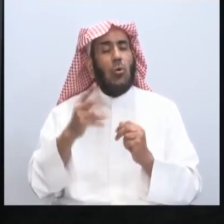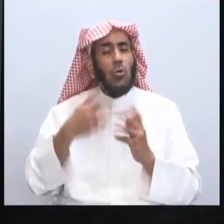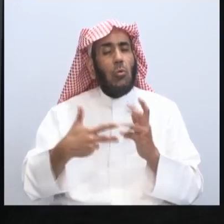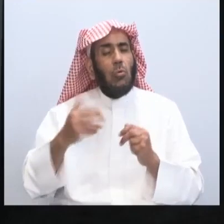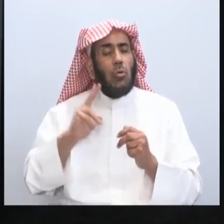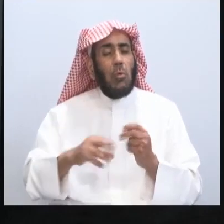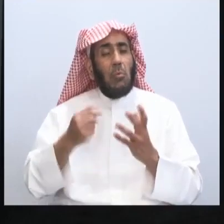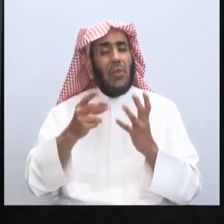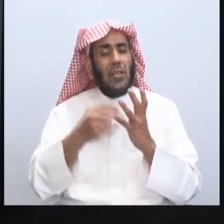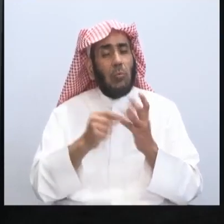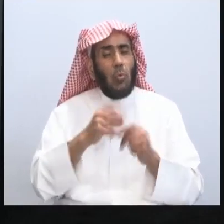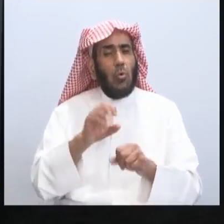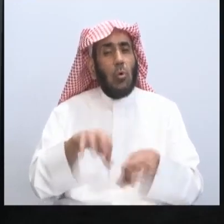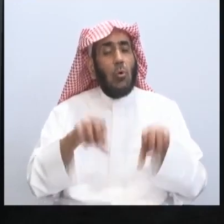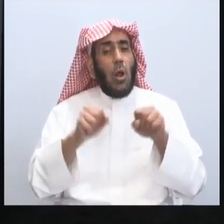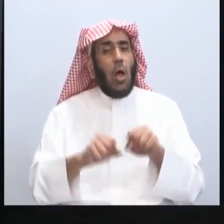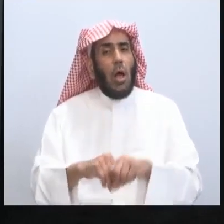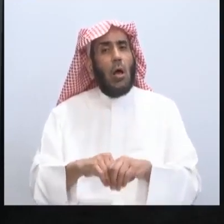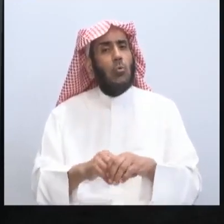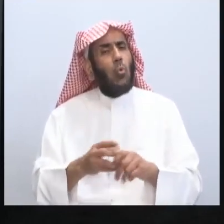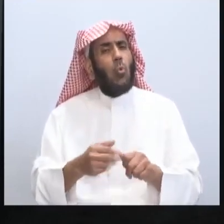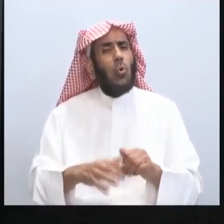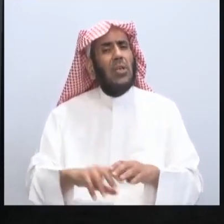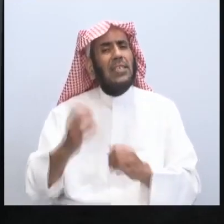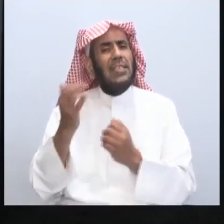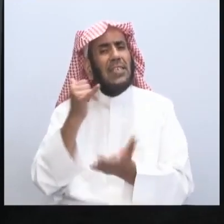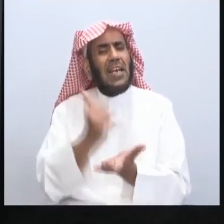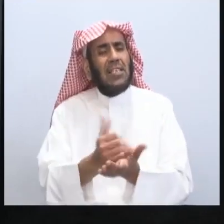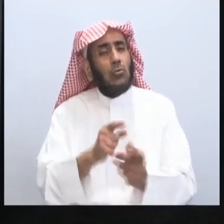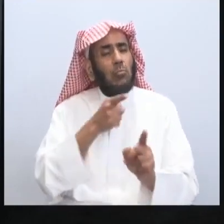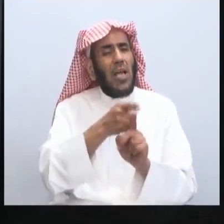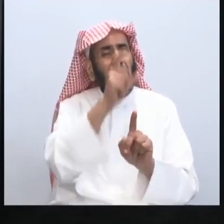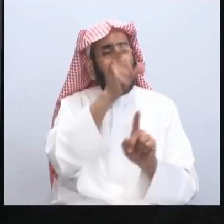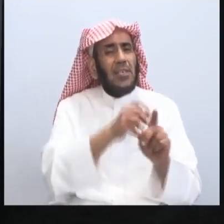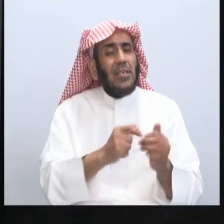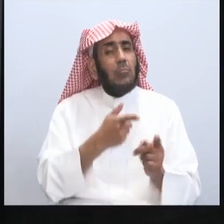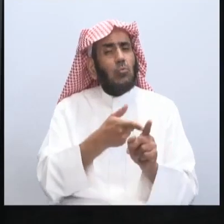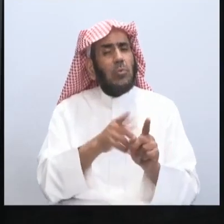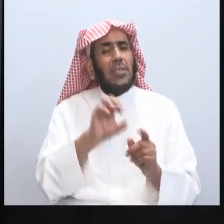ابي طالب وعين لها رئيسا وسمي بصاحب